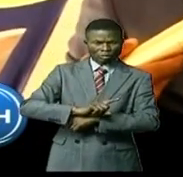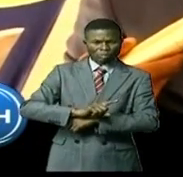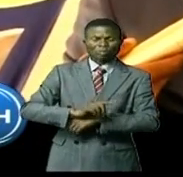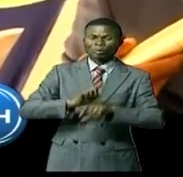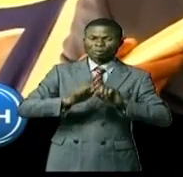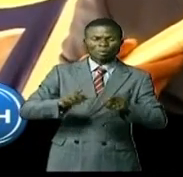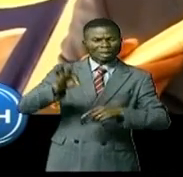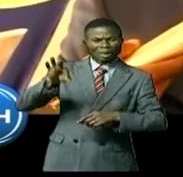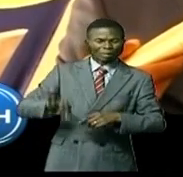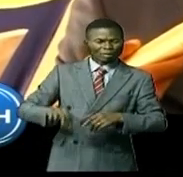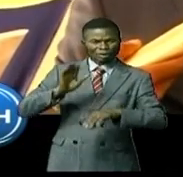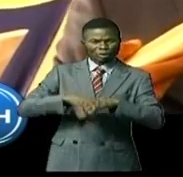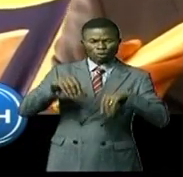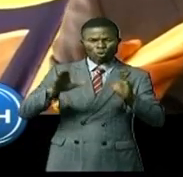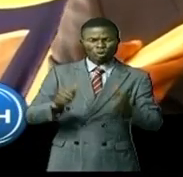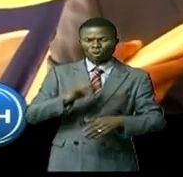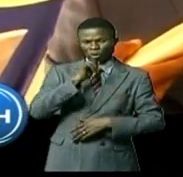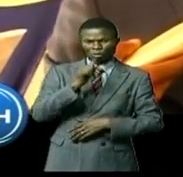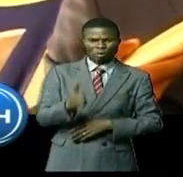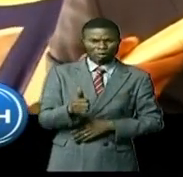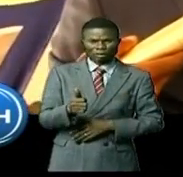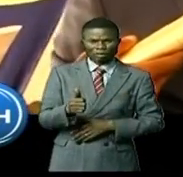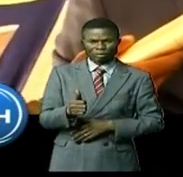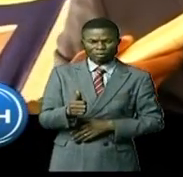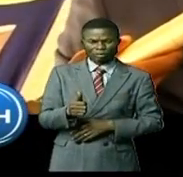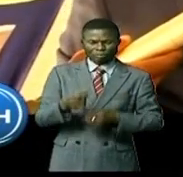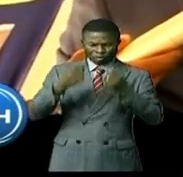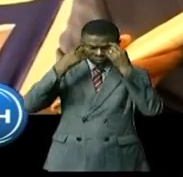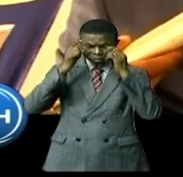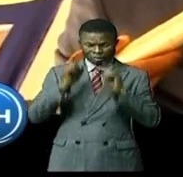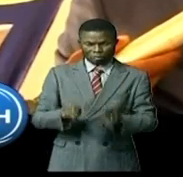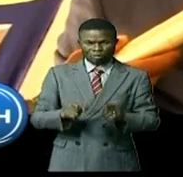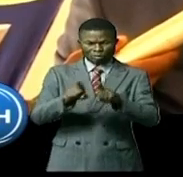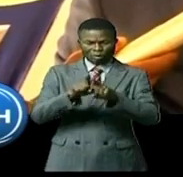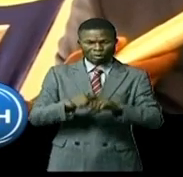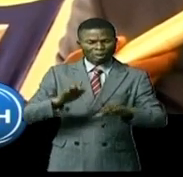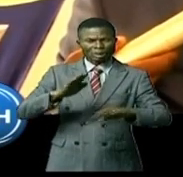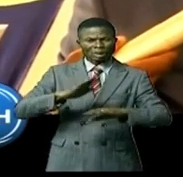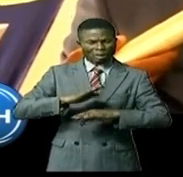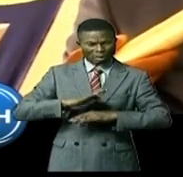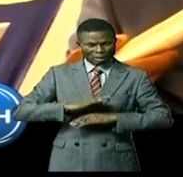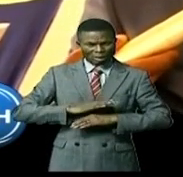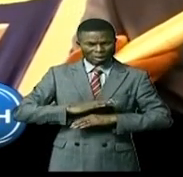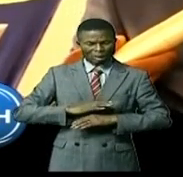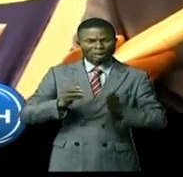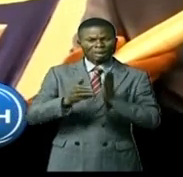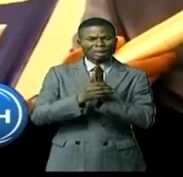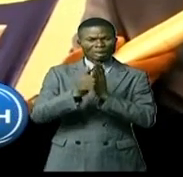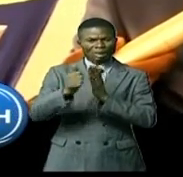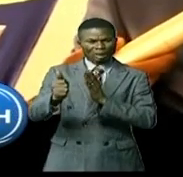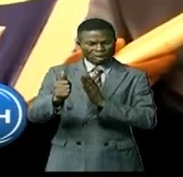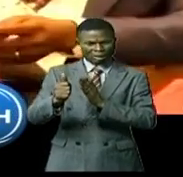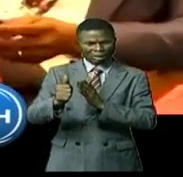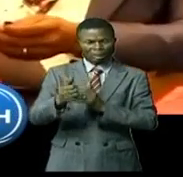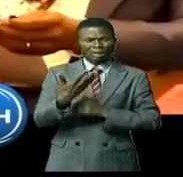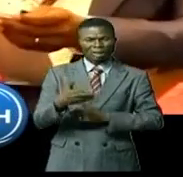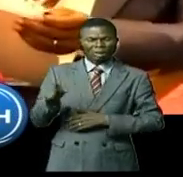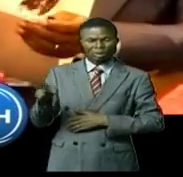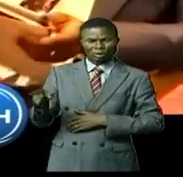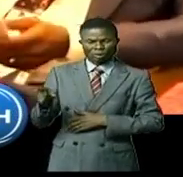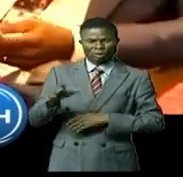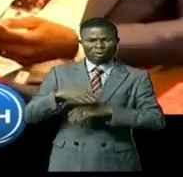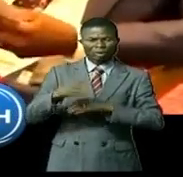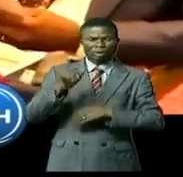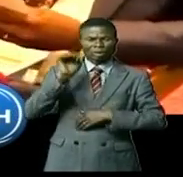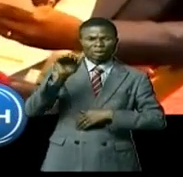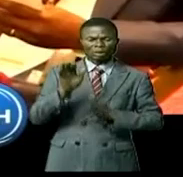contrôle est un acteur principal dans la détermination et la certification de la qualité de ces minerais. Ensuite, le